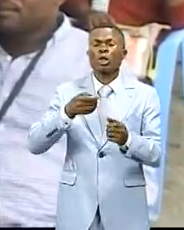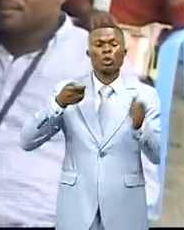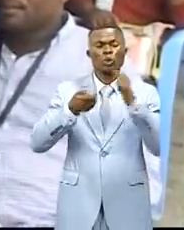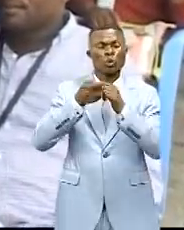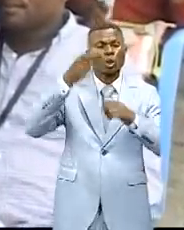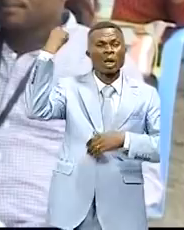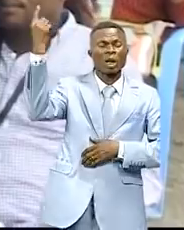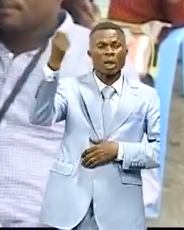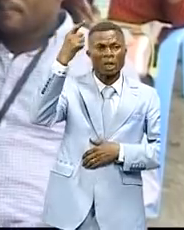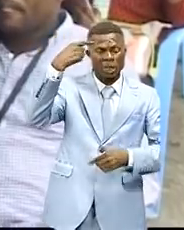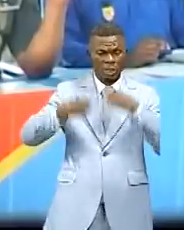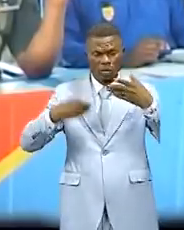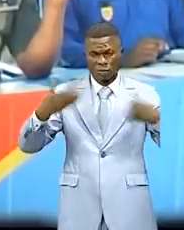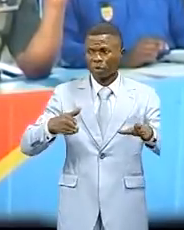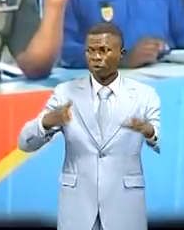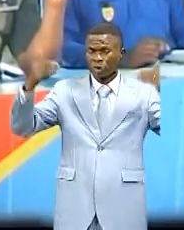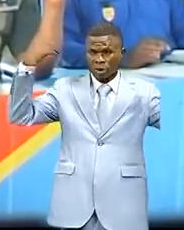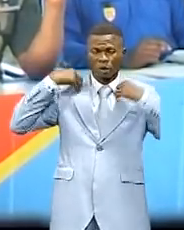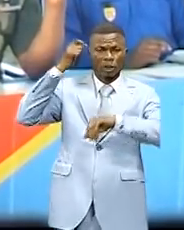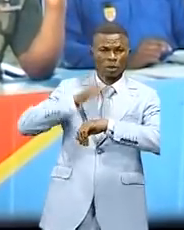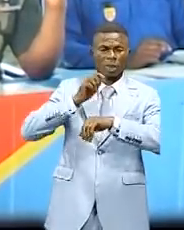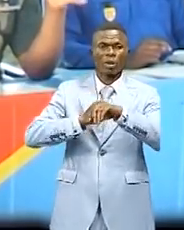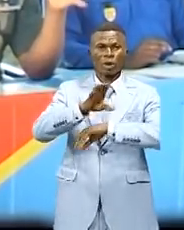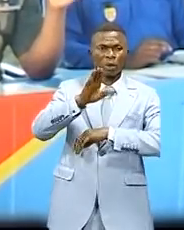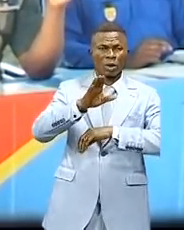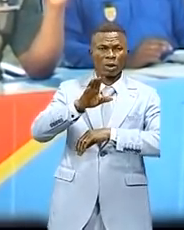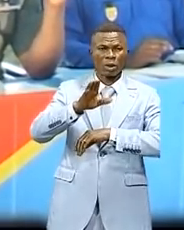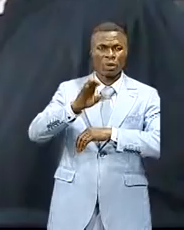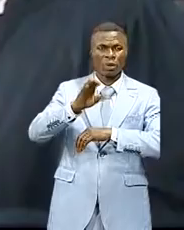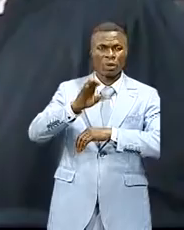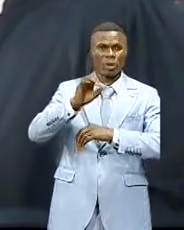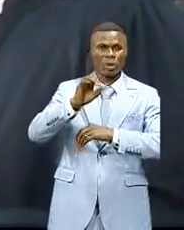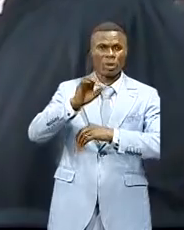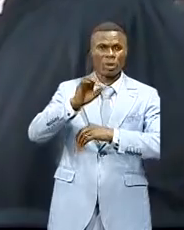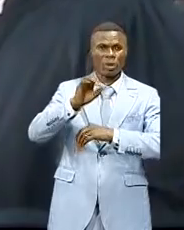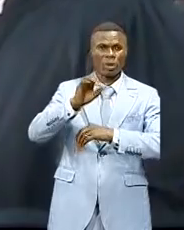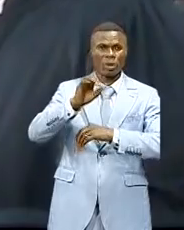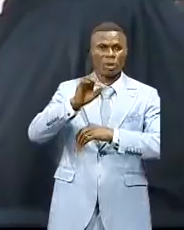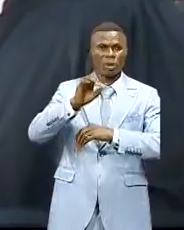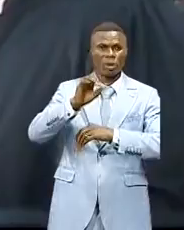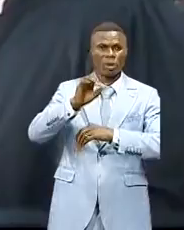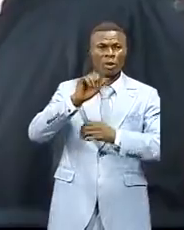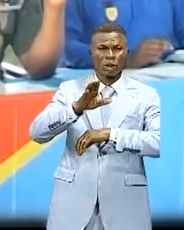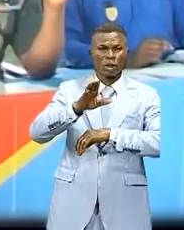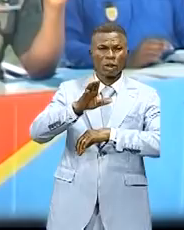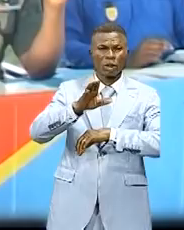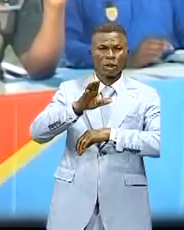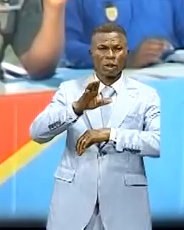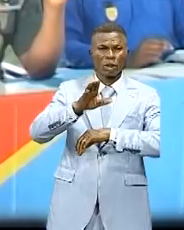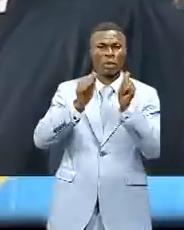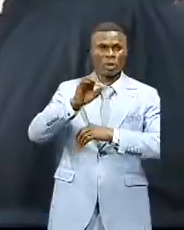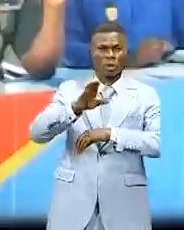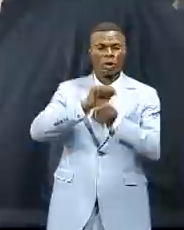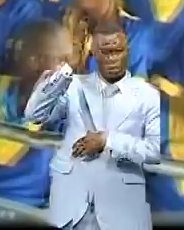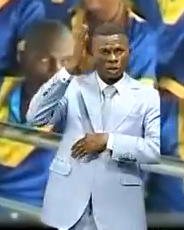pris des balles président de la cour a renvoyé la cause au 1er mai ça